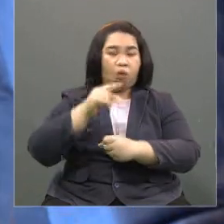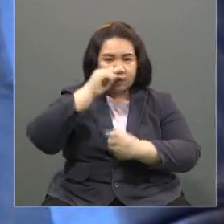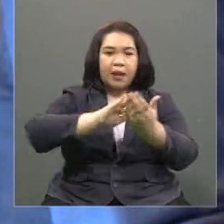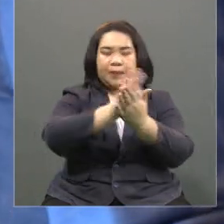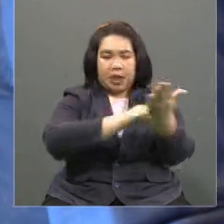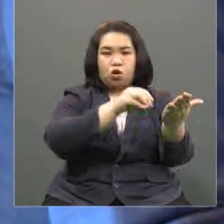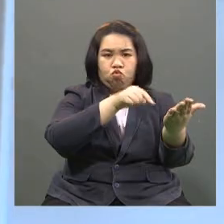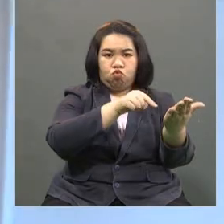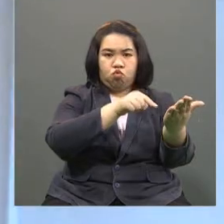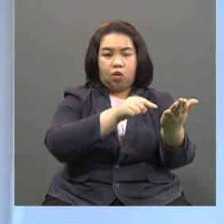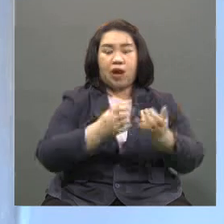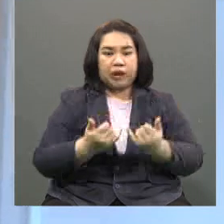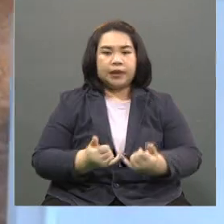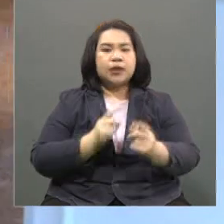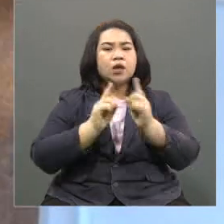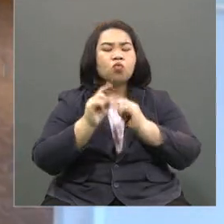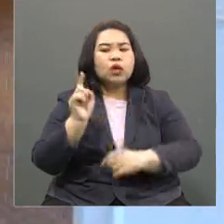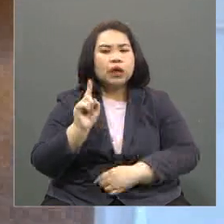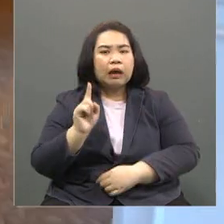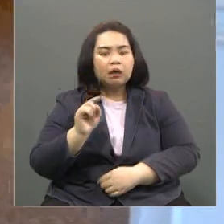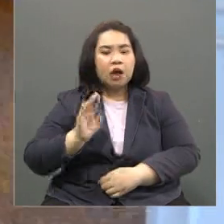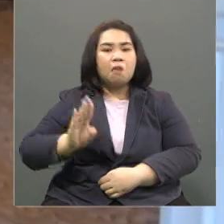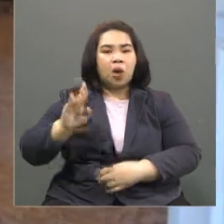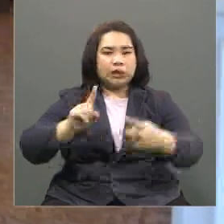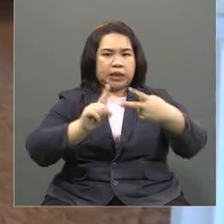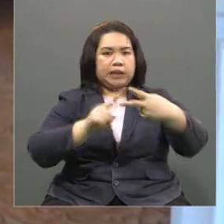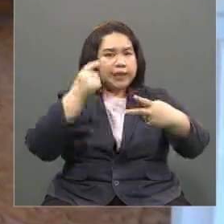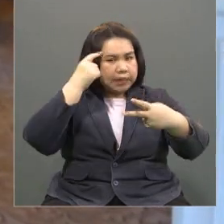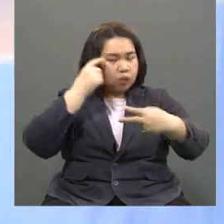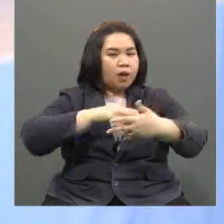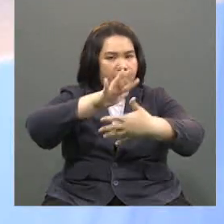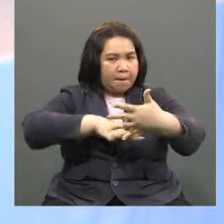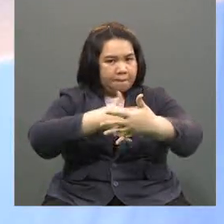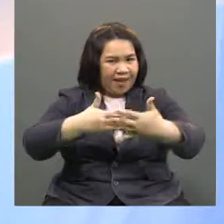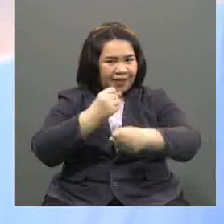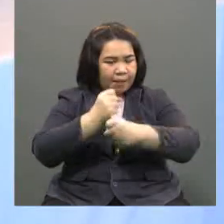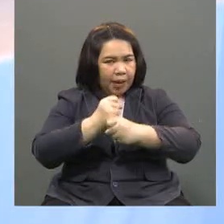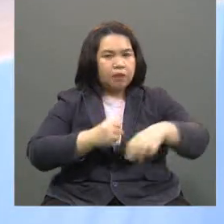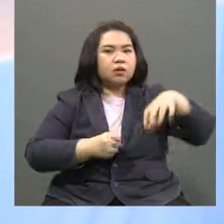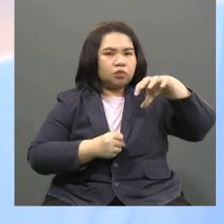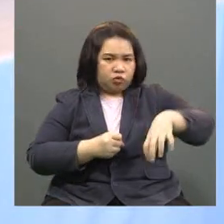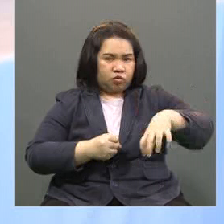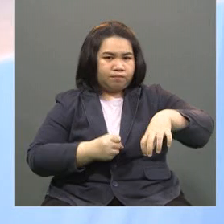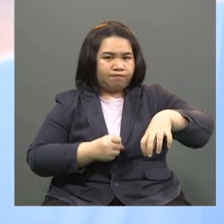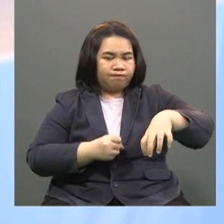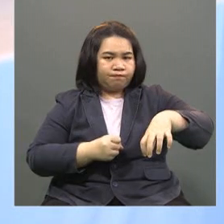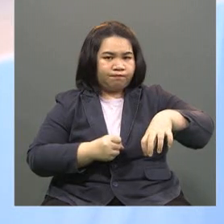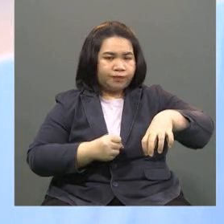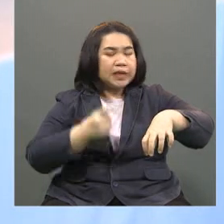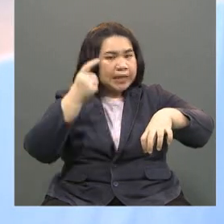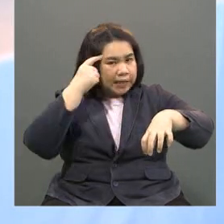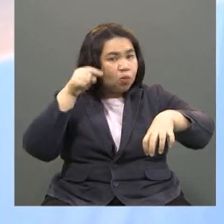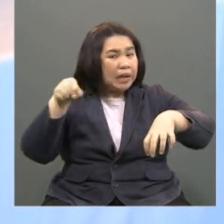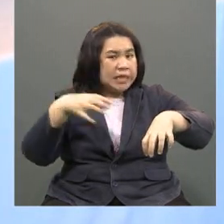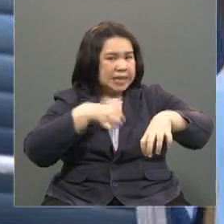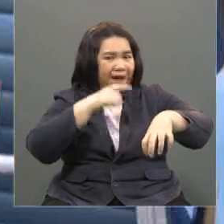ยท่านนายกบอกนะคะว่าทางบริษัทเนี่ยมีแนวคิดมีแผนที่จะมีการจัดตั้งศูนย์ Regional Traffic Control Fleet นะคะในประเ